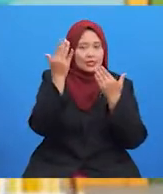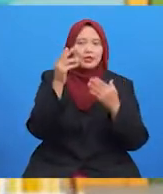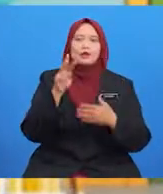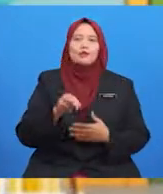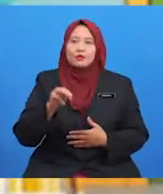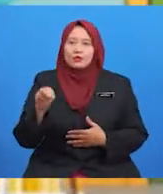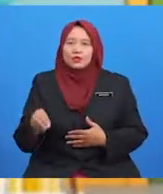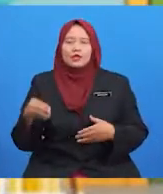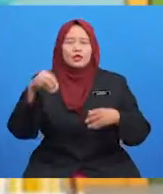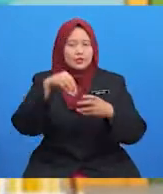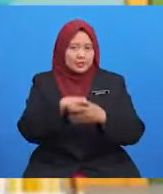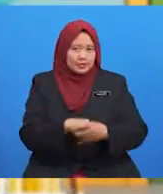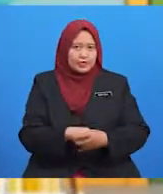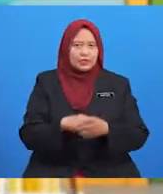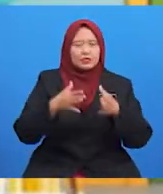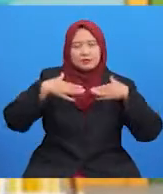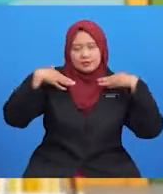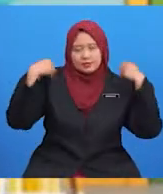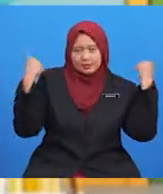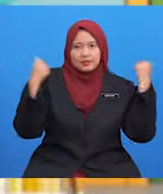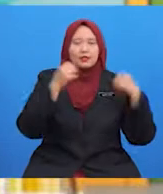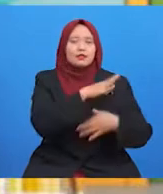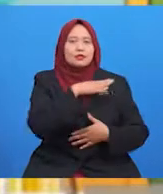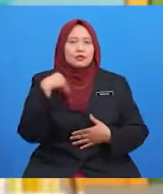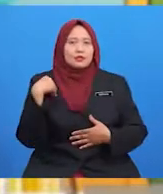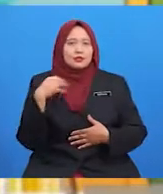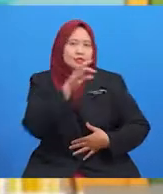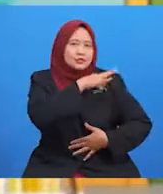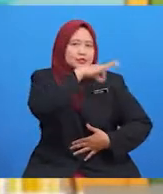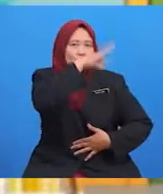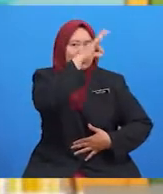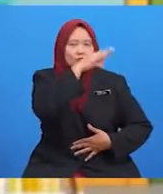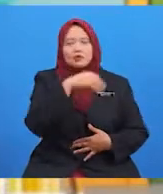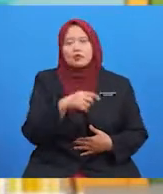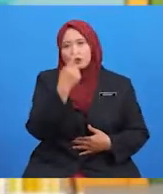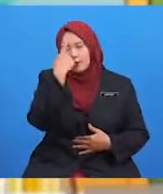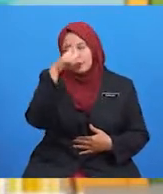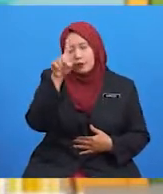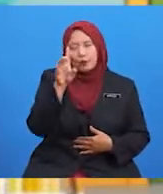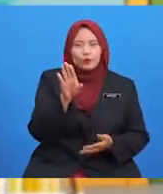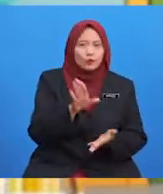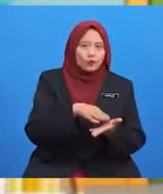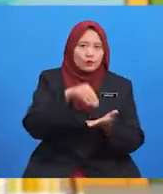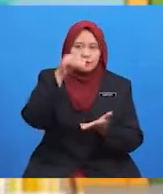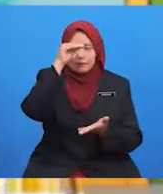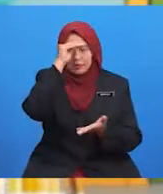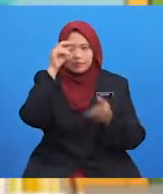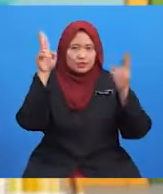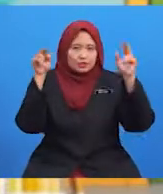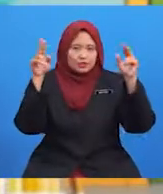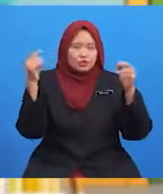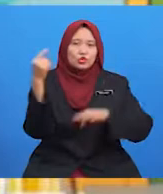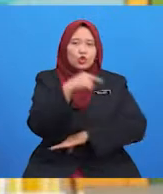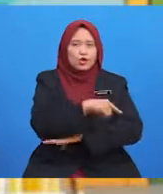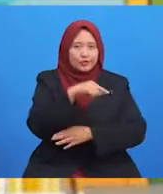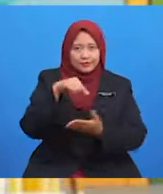berada dalam keadaan sihat dan sentiasa bersemangat untuk mempelajari topik kita pada kali ini.